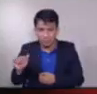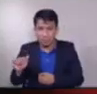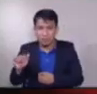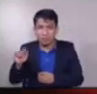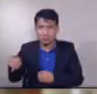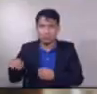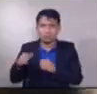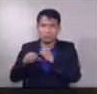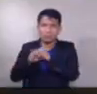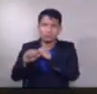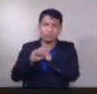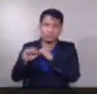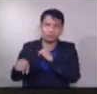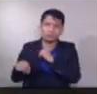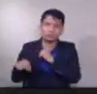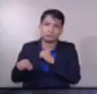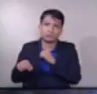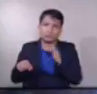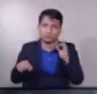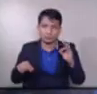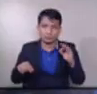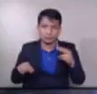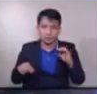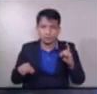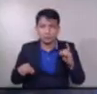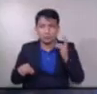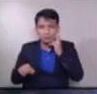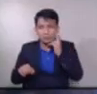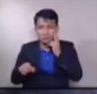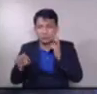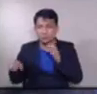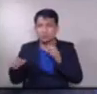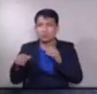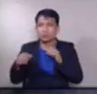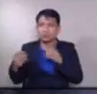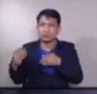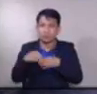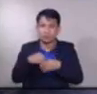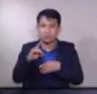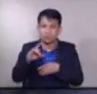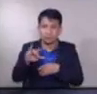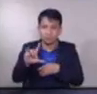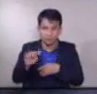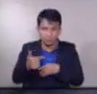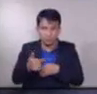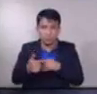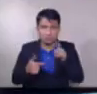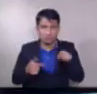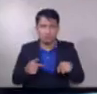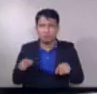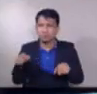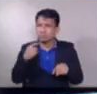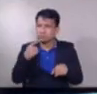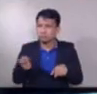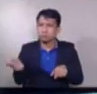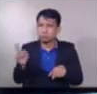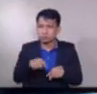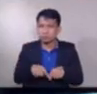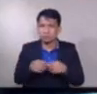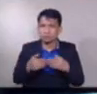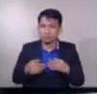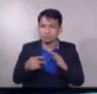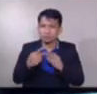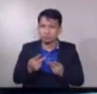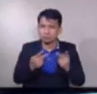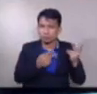bilang advocates of the federalism ng ating mahal na Pangulo under DILG. Pero sabi nila dun daw sa proposal